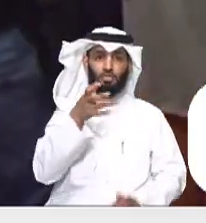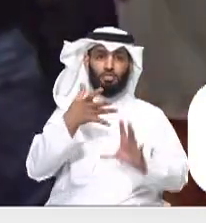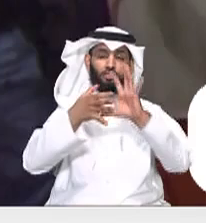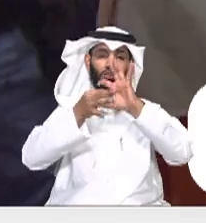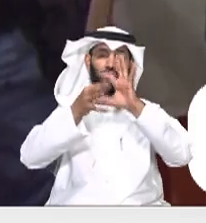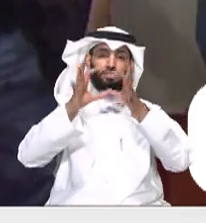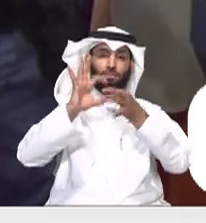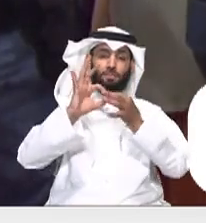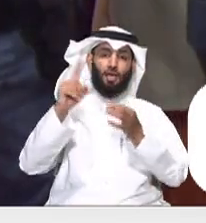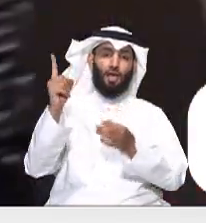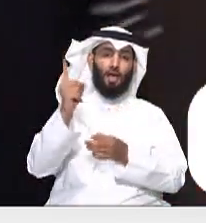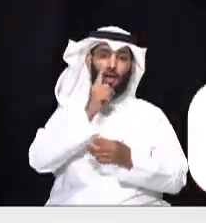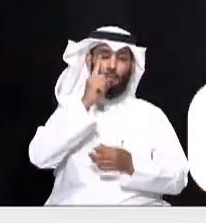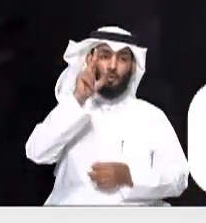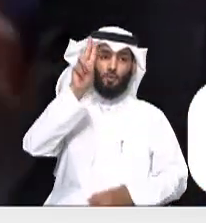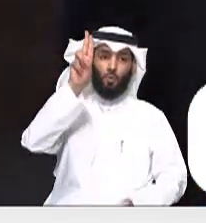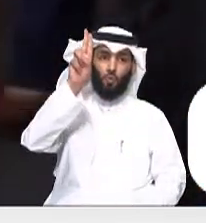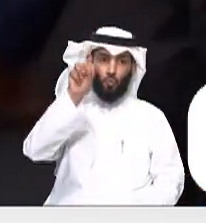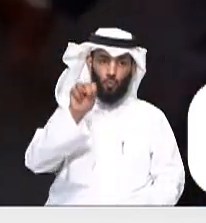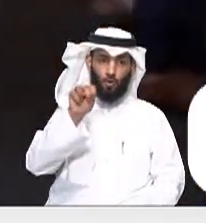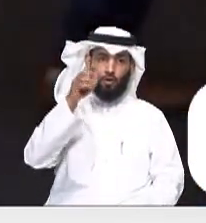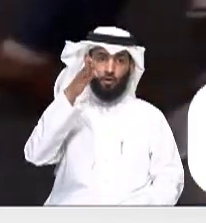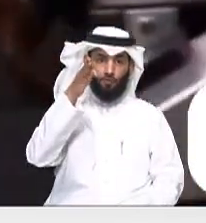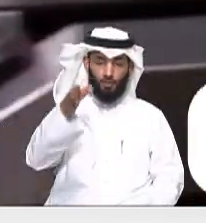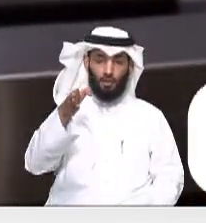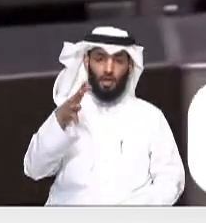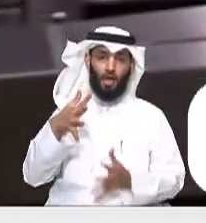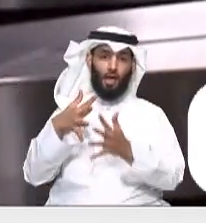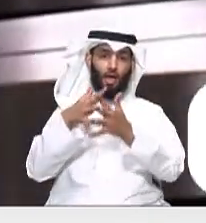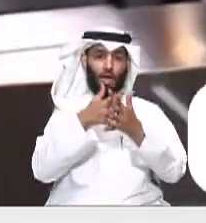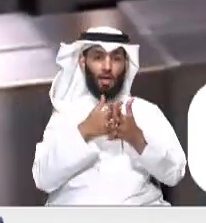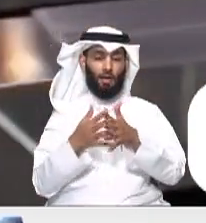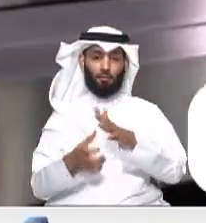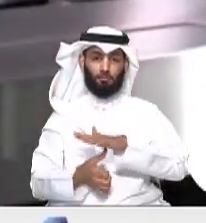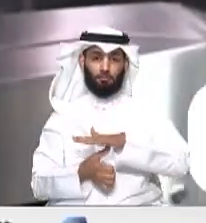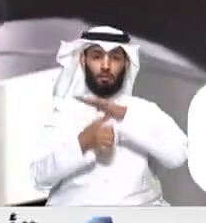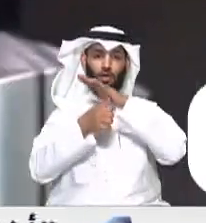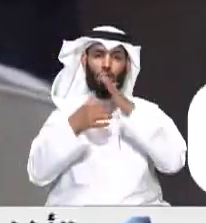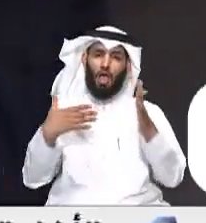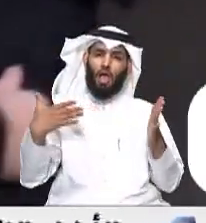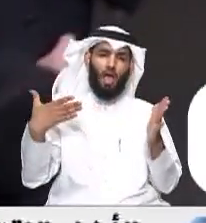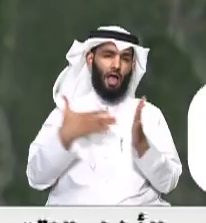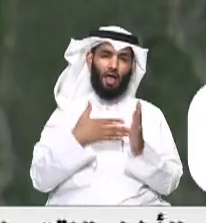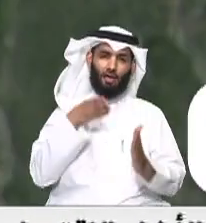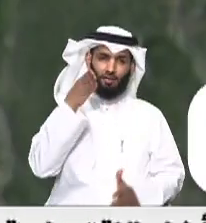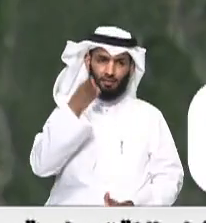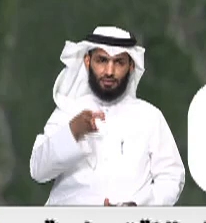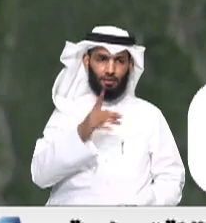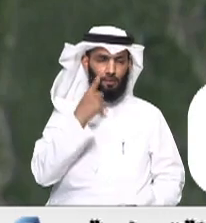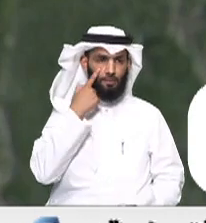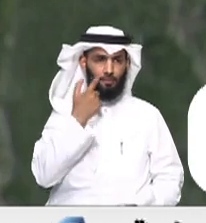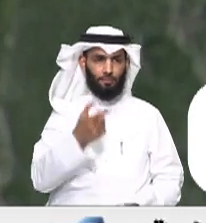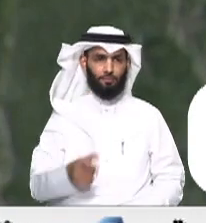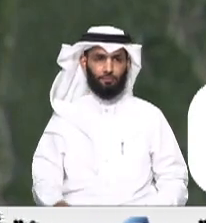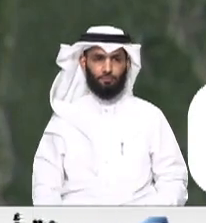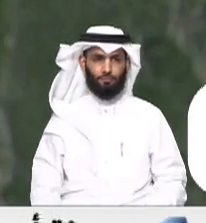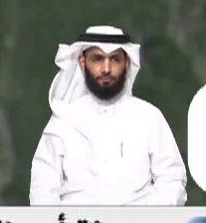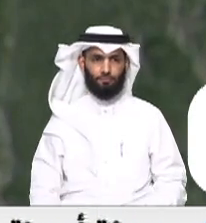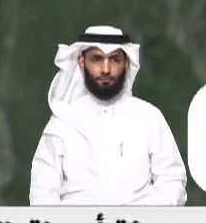للأمم المتحدة والتي يشارك فيها الرئيس الأمريكي جو بايدن للمرة الأخيرة.